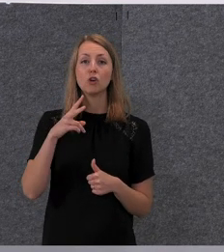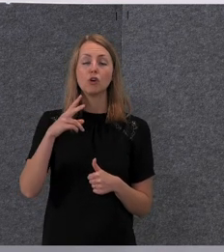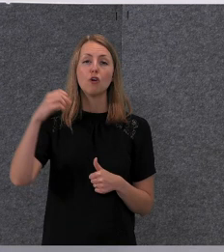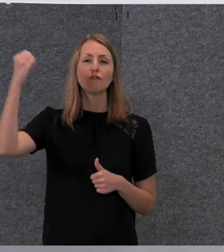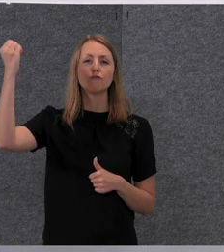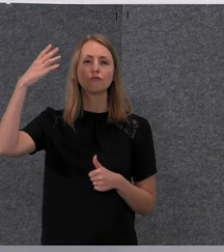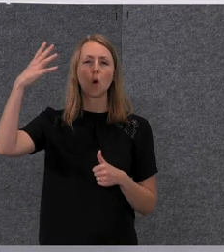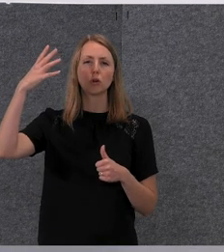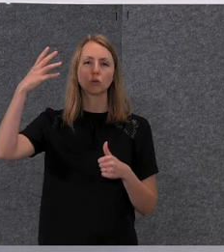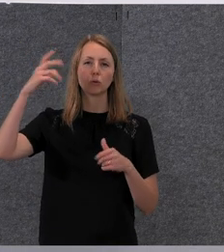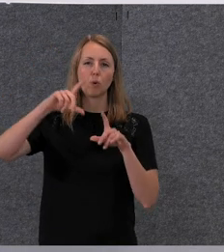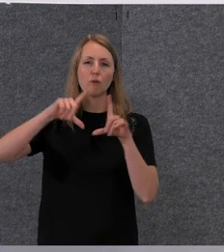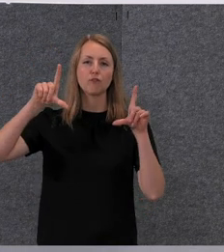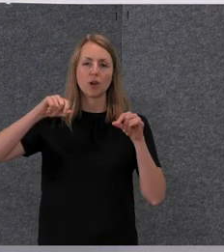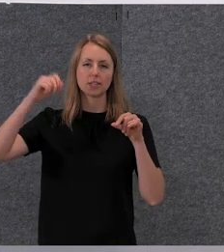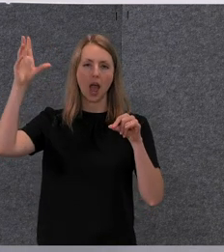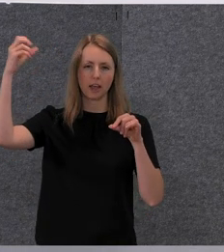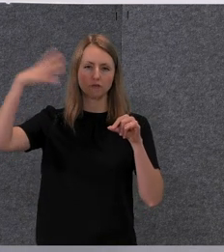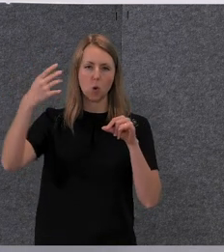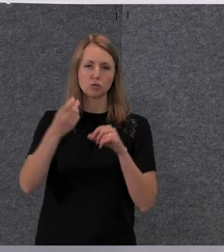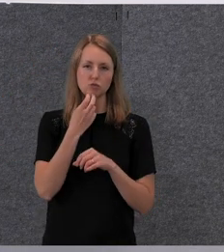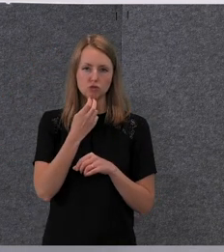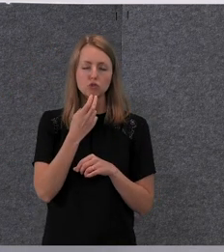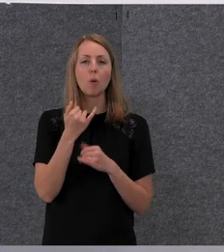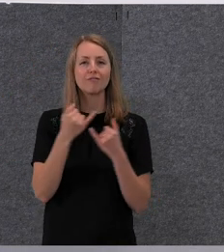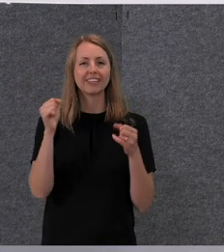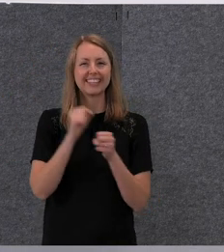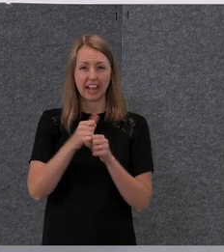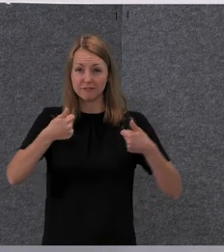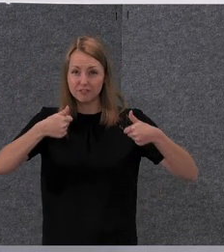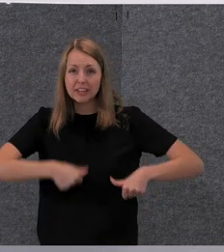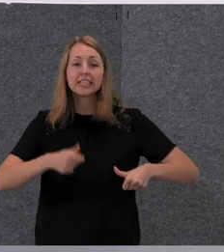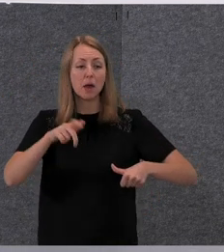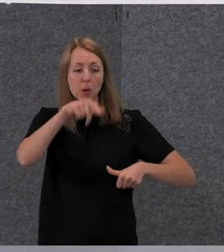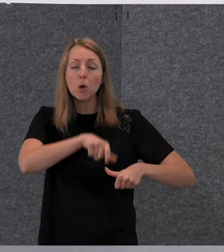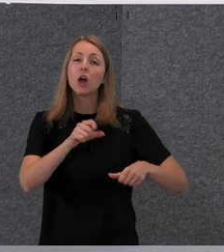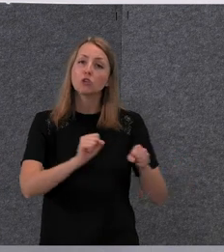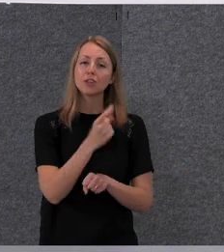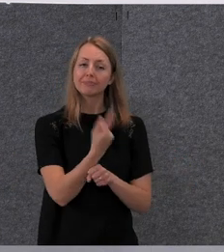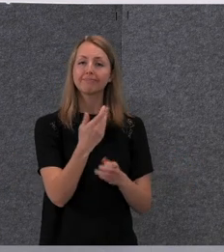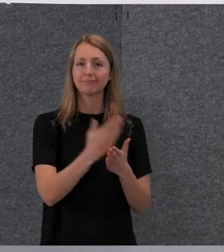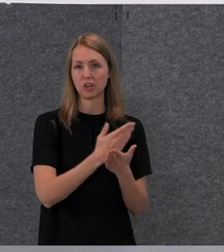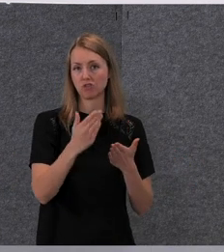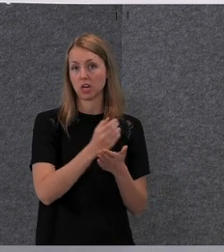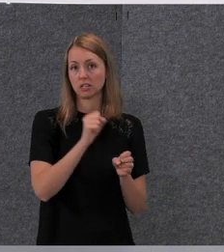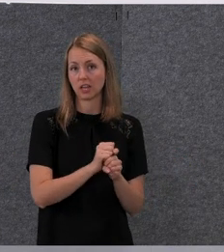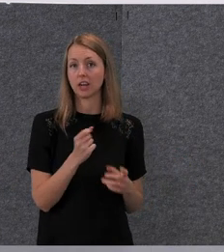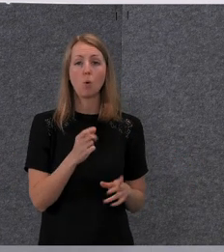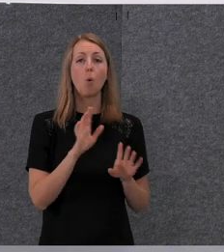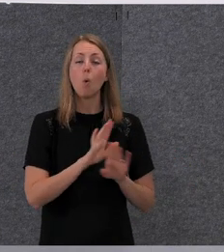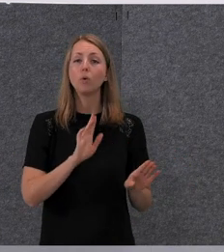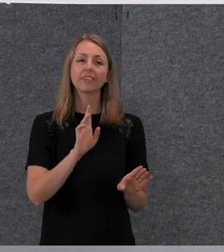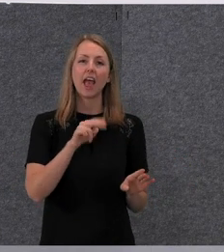Photovoltaik zur Pflicht machen, ohne die BürgerInnen zu entmündigen? Und die 2. Frage kommt von Christoph